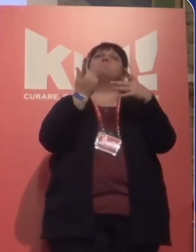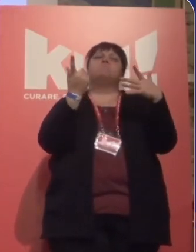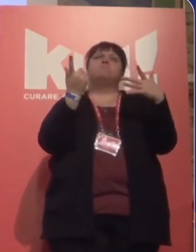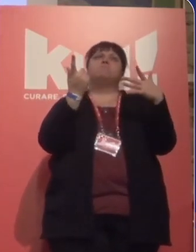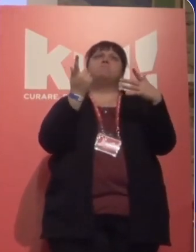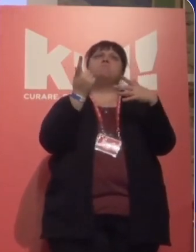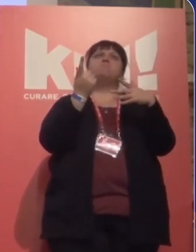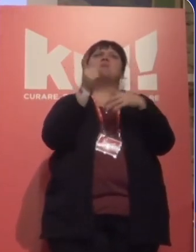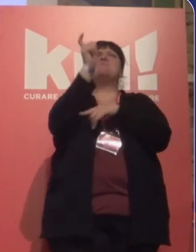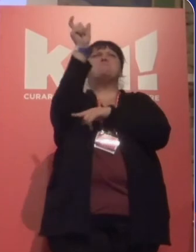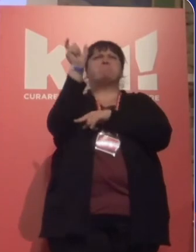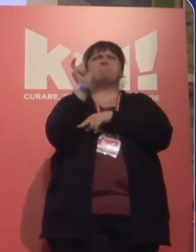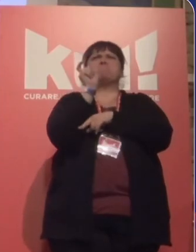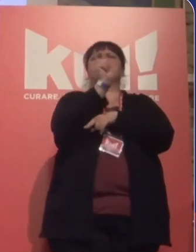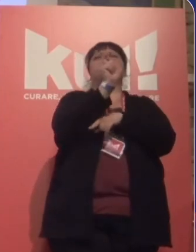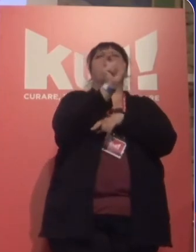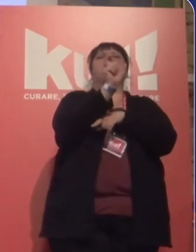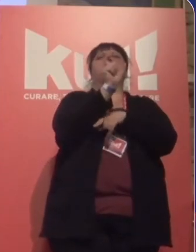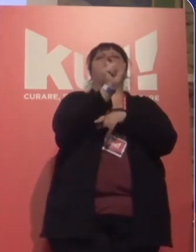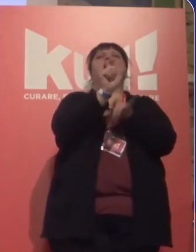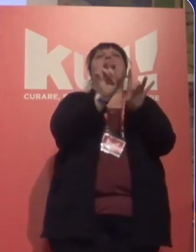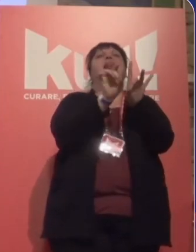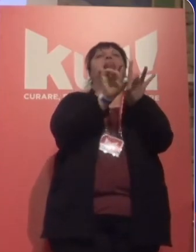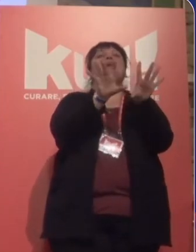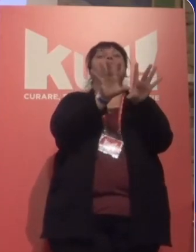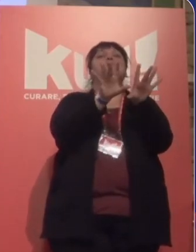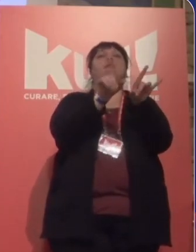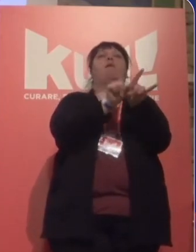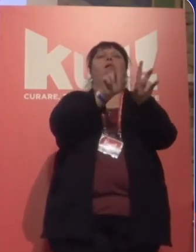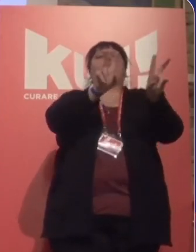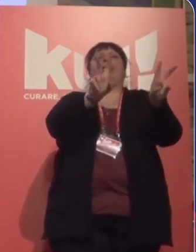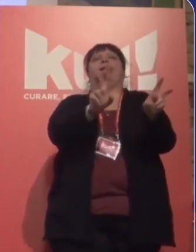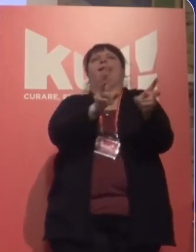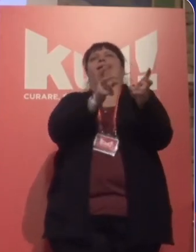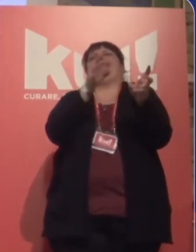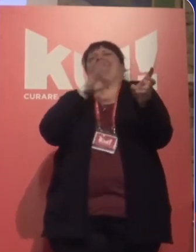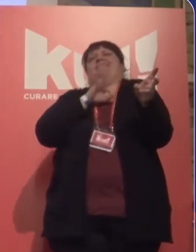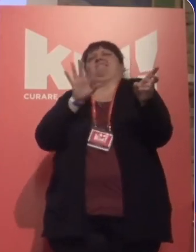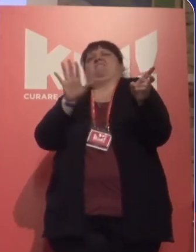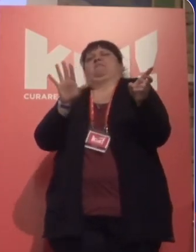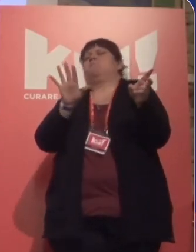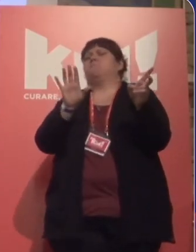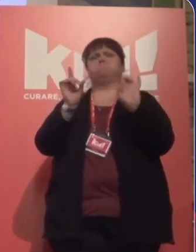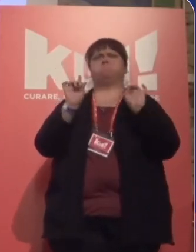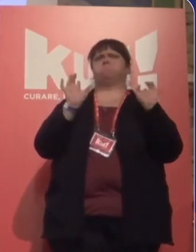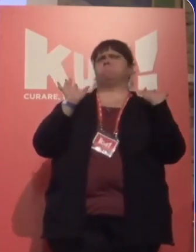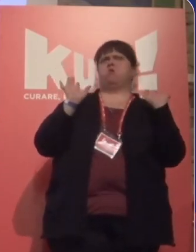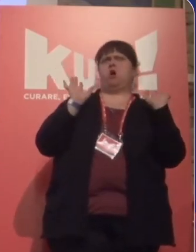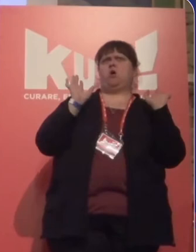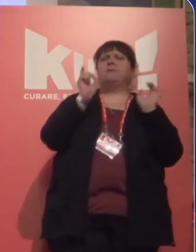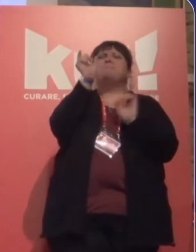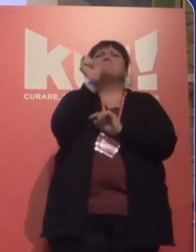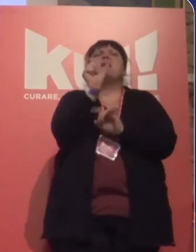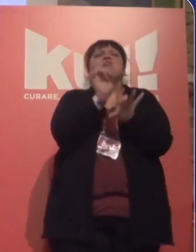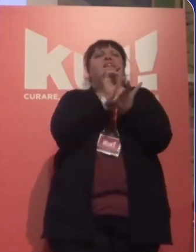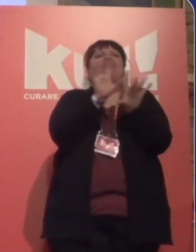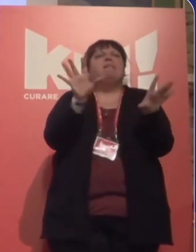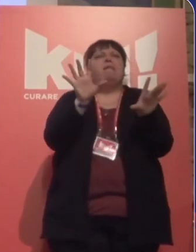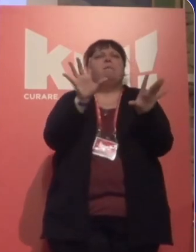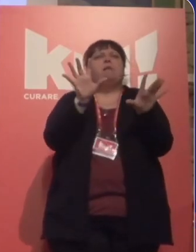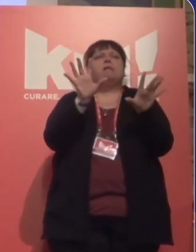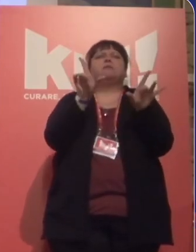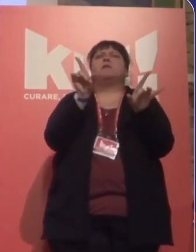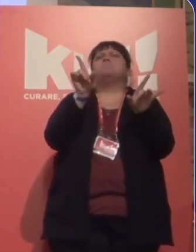parola libertà stropicciando la o calpestandola con il tentativo magari di mettere in discussione l'autorevolezza